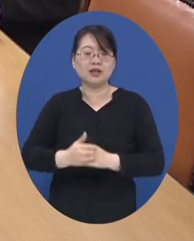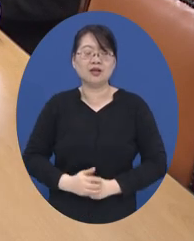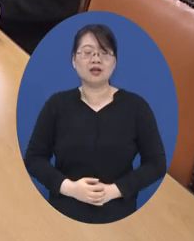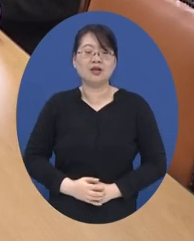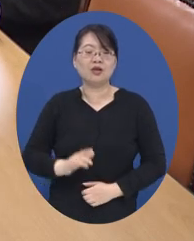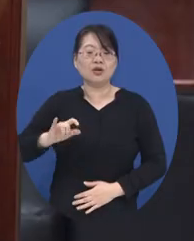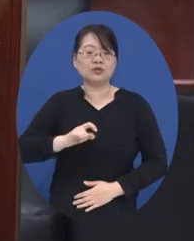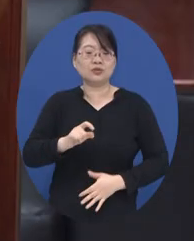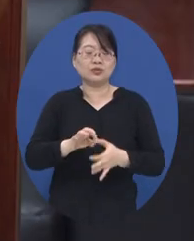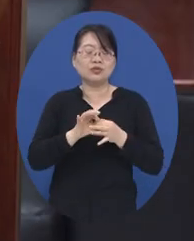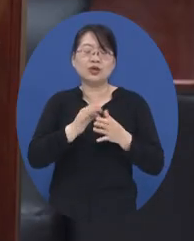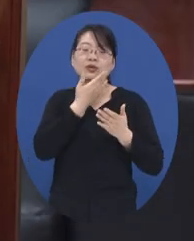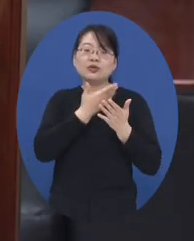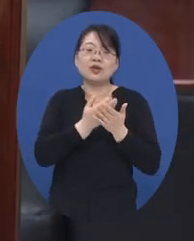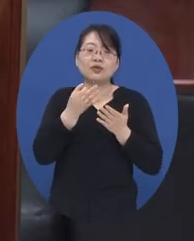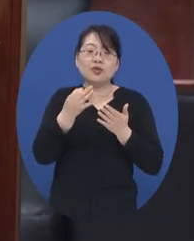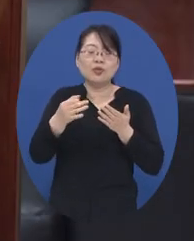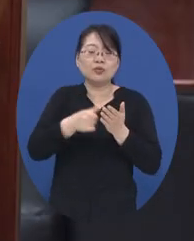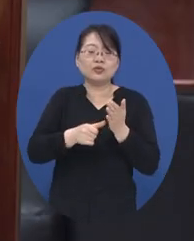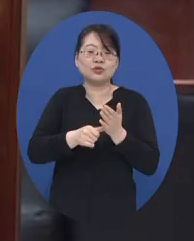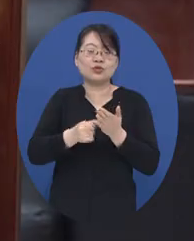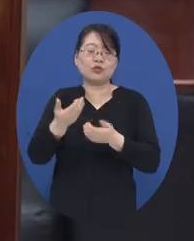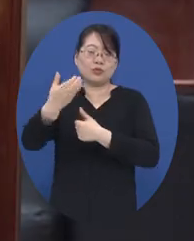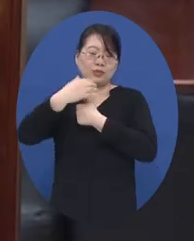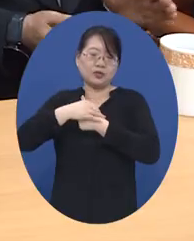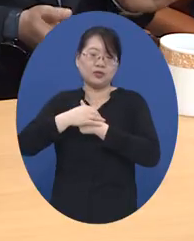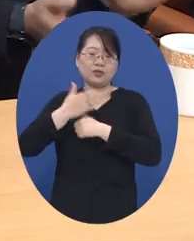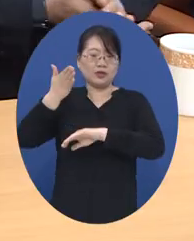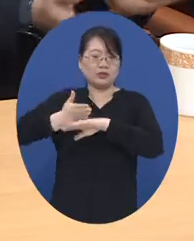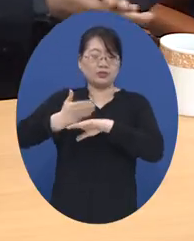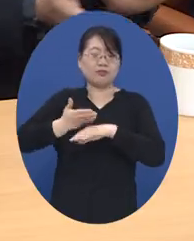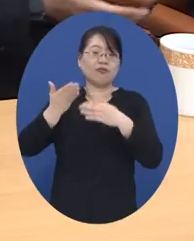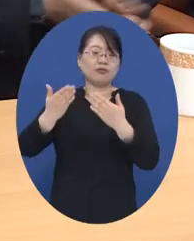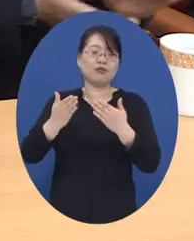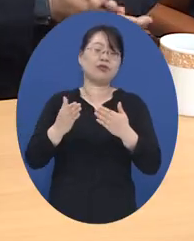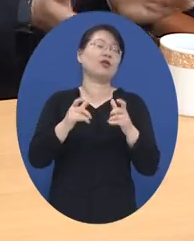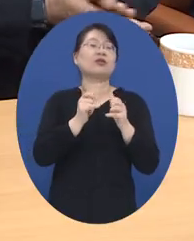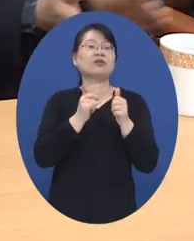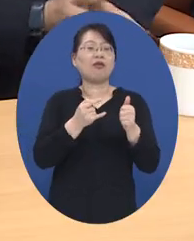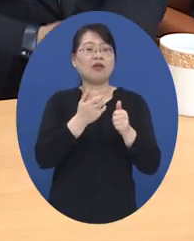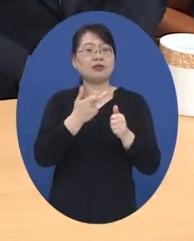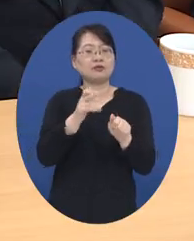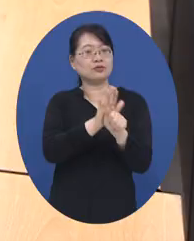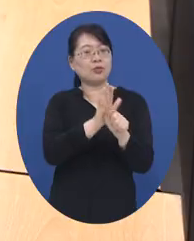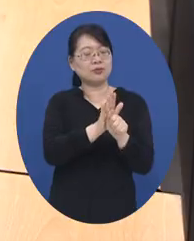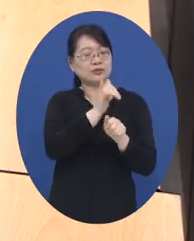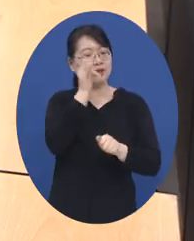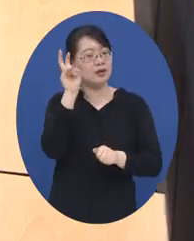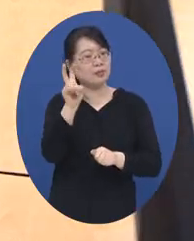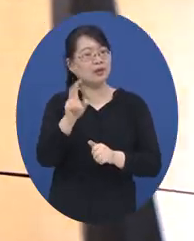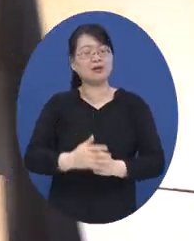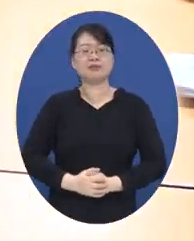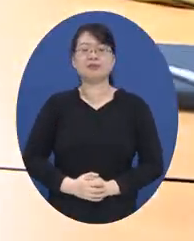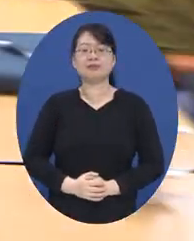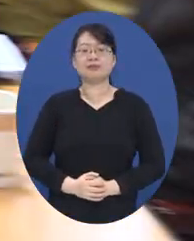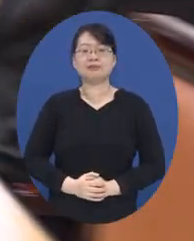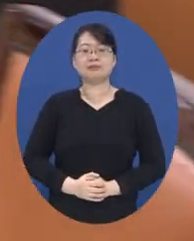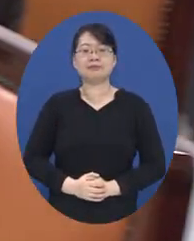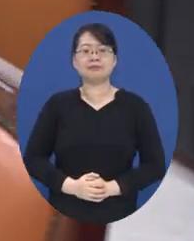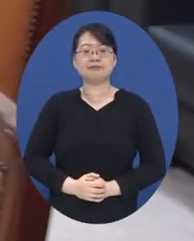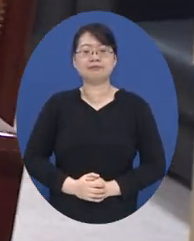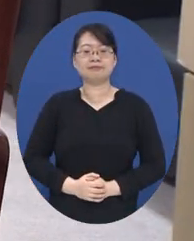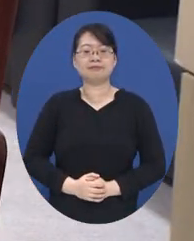극복을 위해 귀중한 성금과 성품을 기탁해 주셔서 감사드리며 구민들에게 큰 도움이 될 것이라고 말했습니다